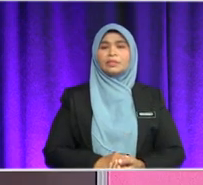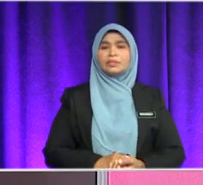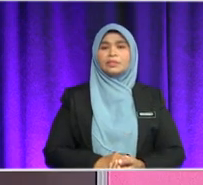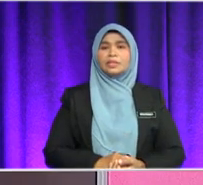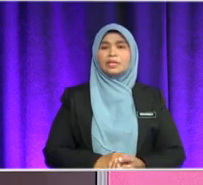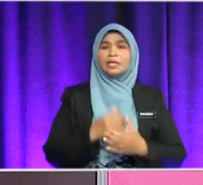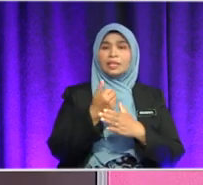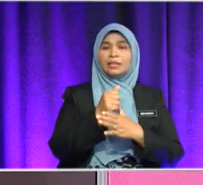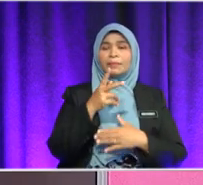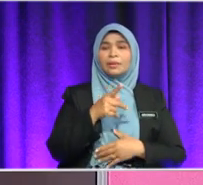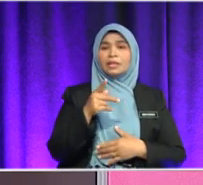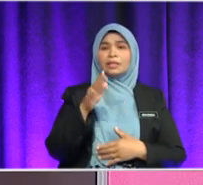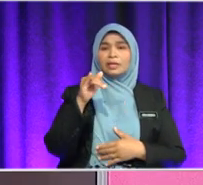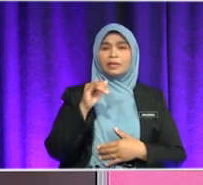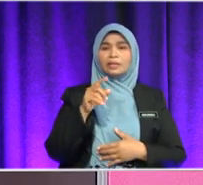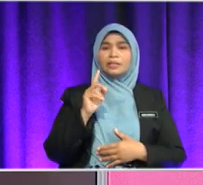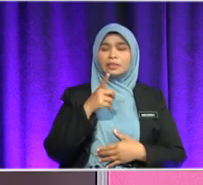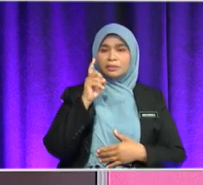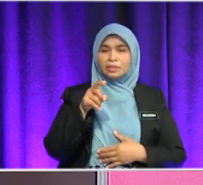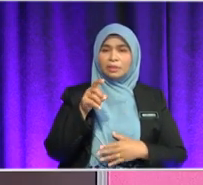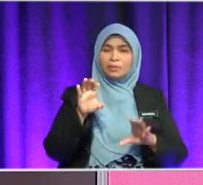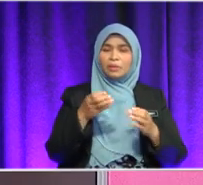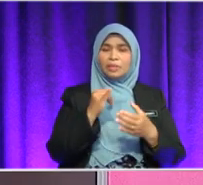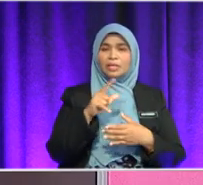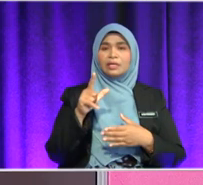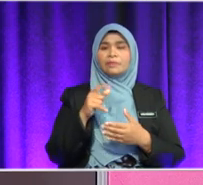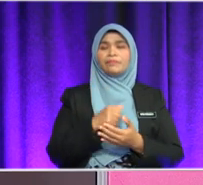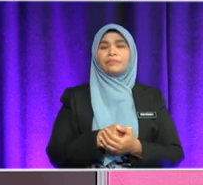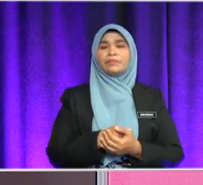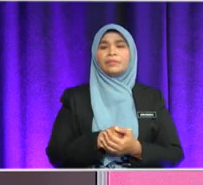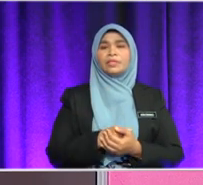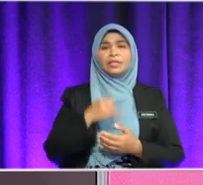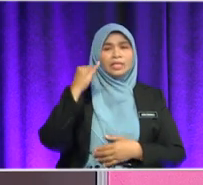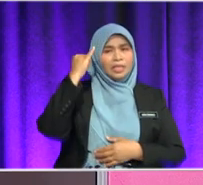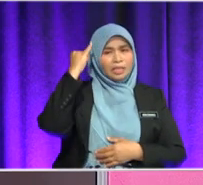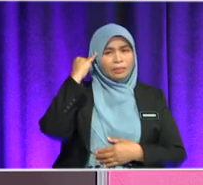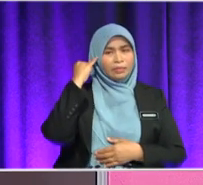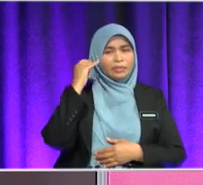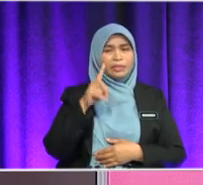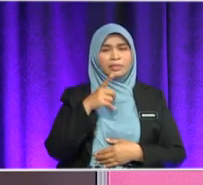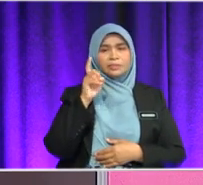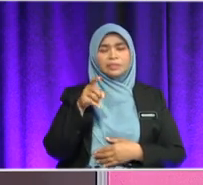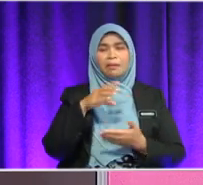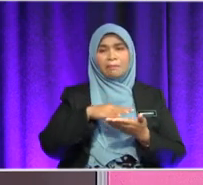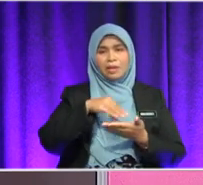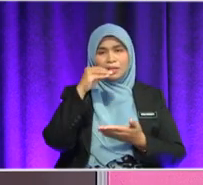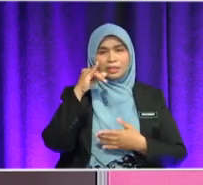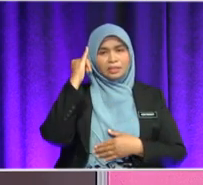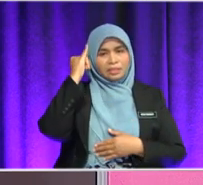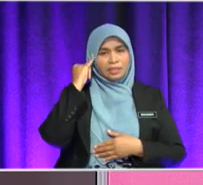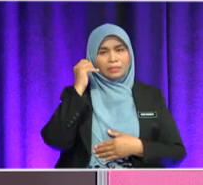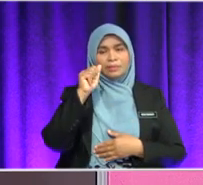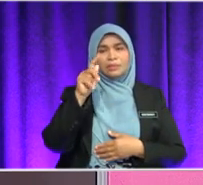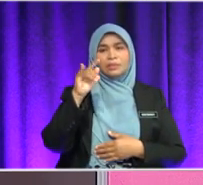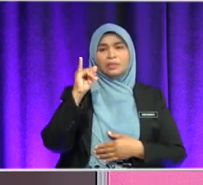yang kita laksanakan ilmu kita yang kedua